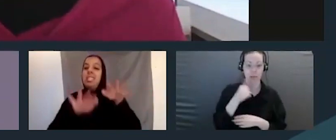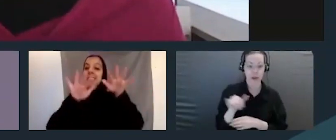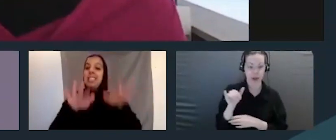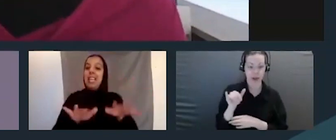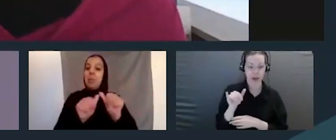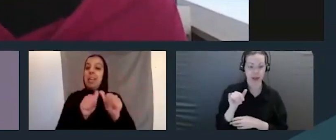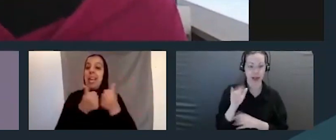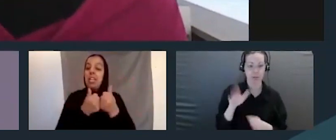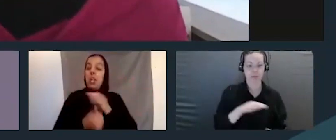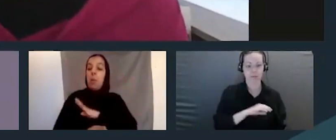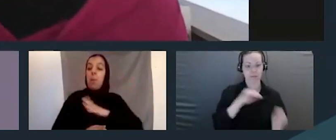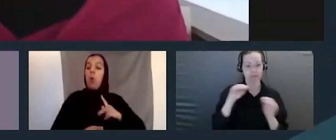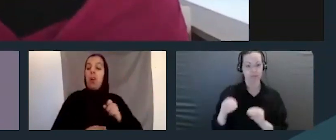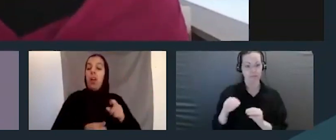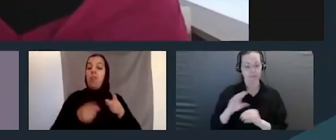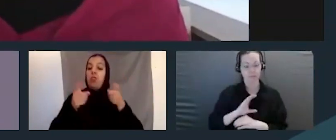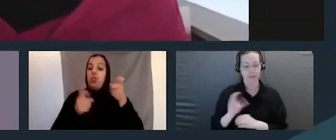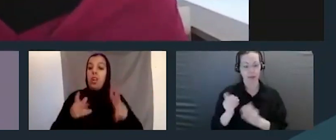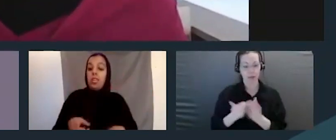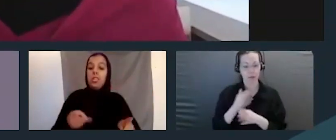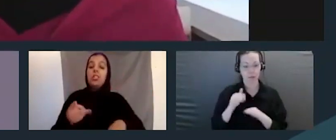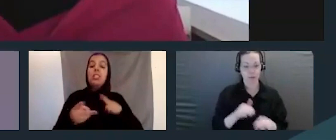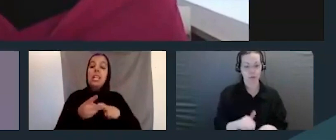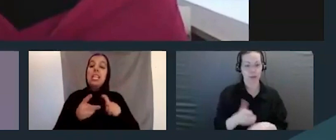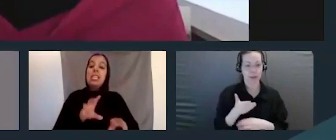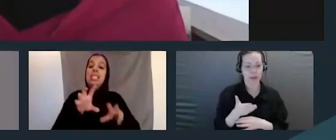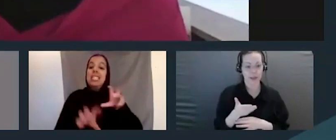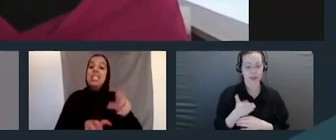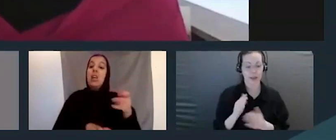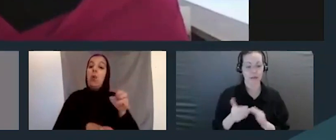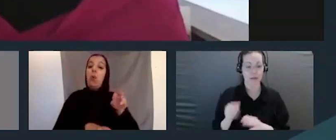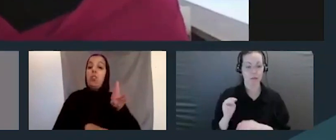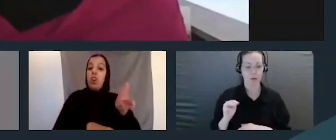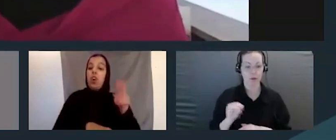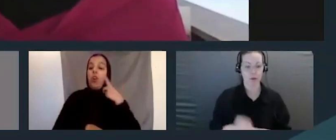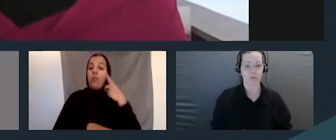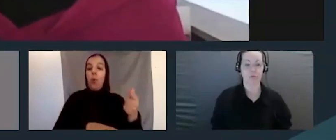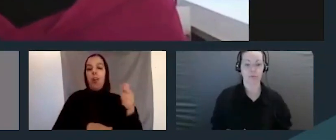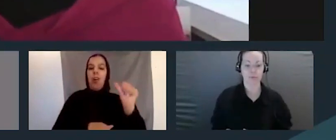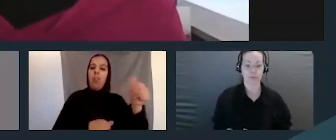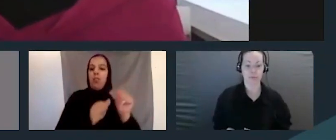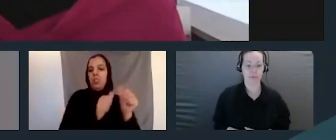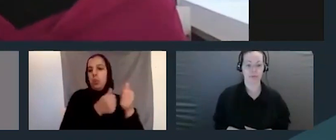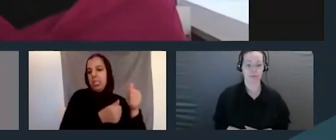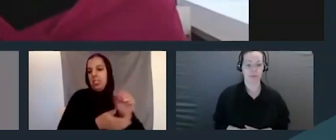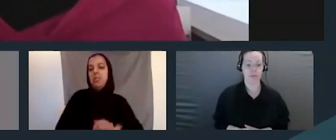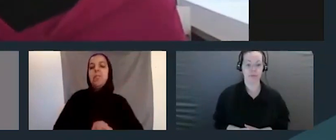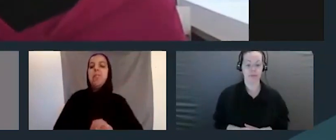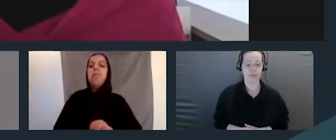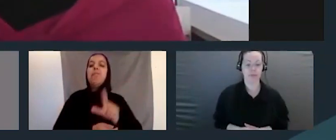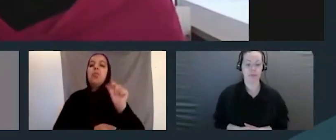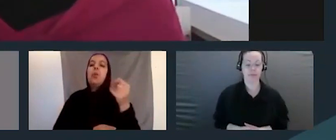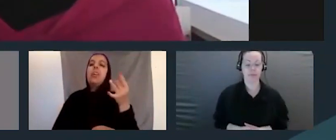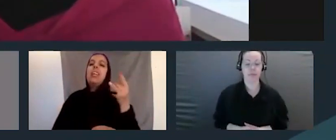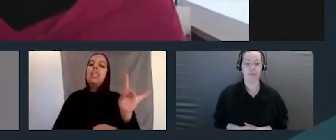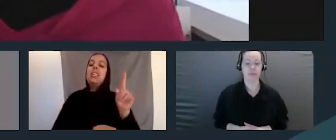prenante en 2018, a mené le champion de en diversité à